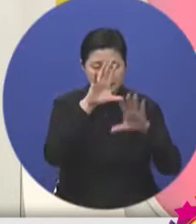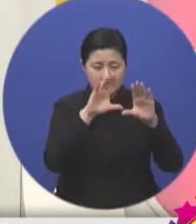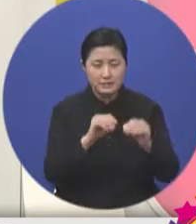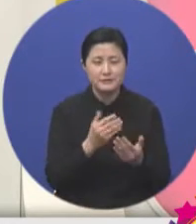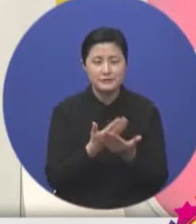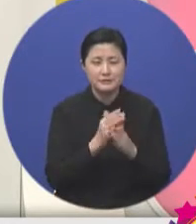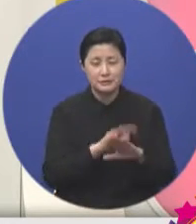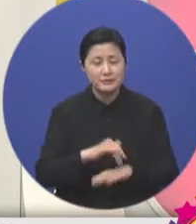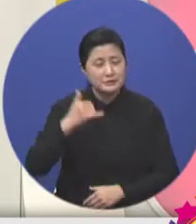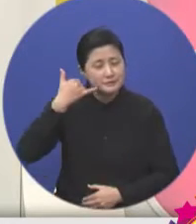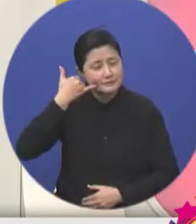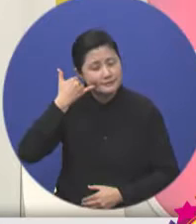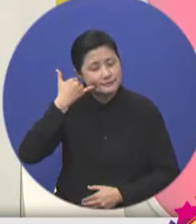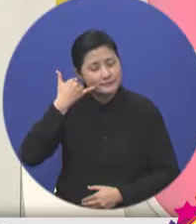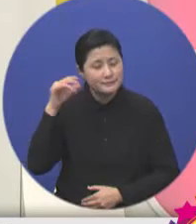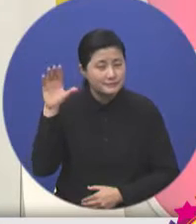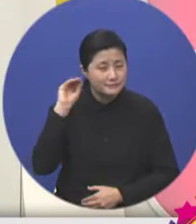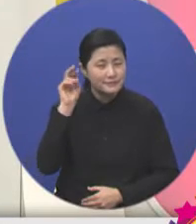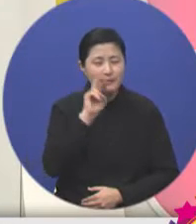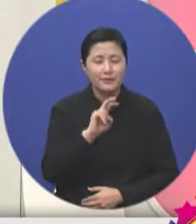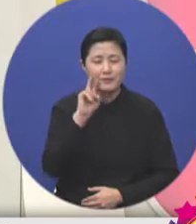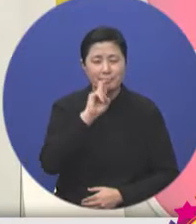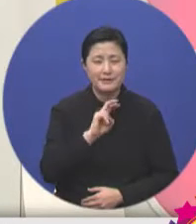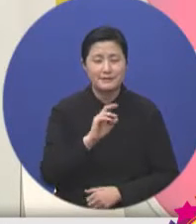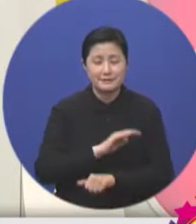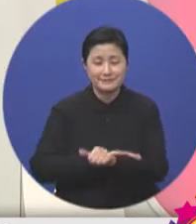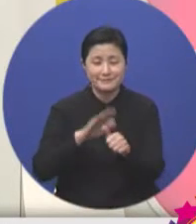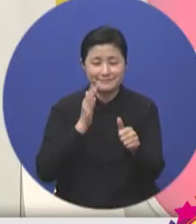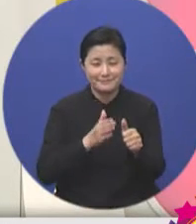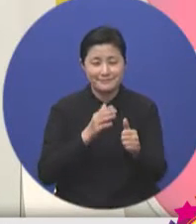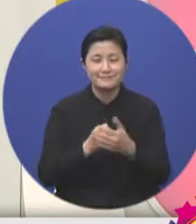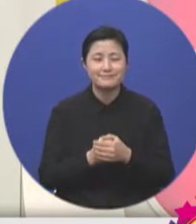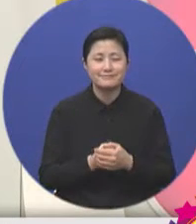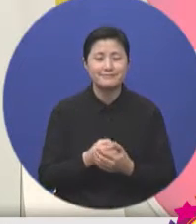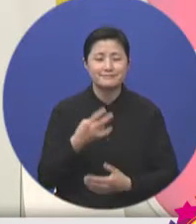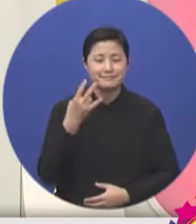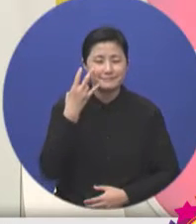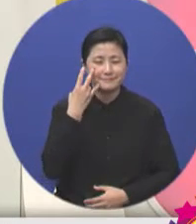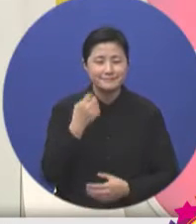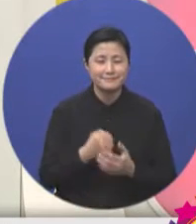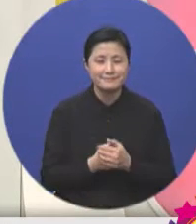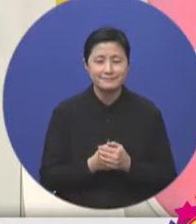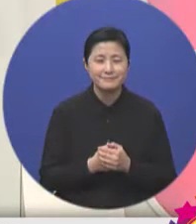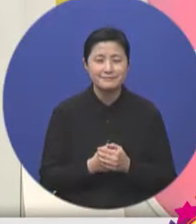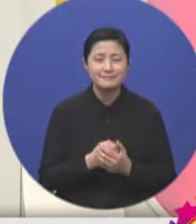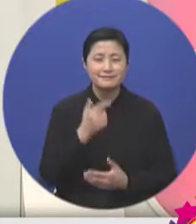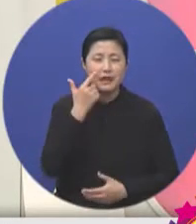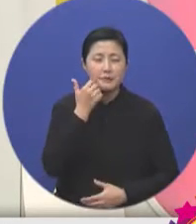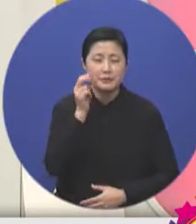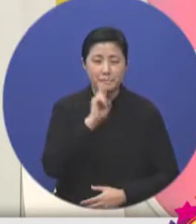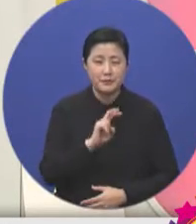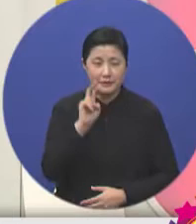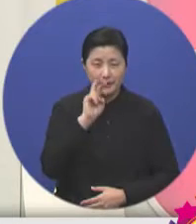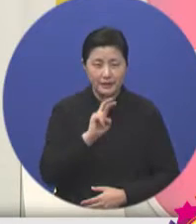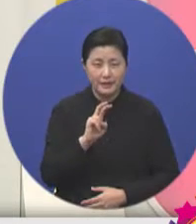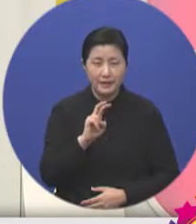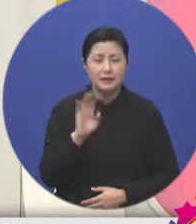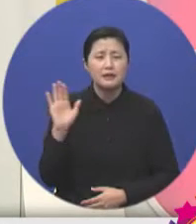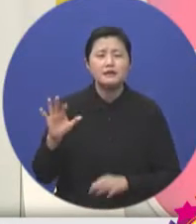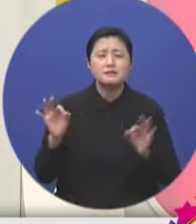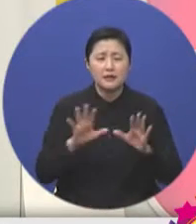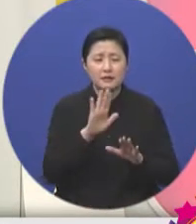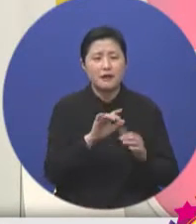끄시고 수학에 의존해서 잘 듣고 노래 잘해 주세요. 네. 알겠습니다. 우리 아버님이 노래하십니다.